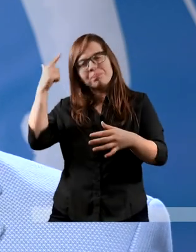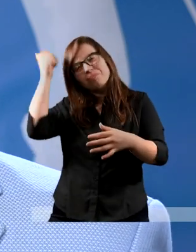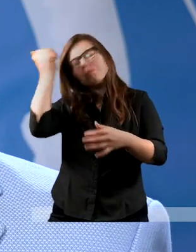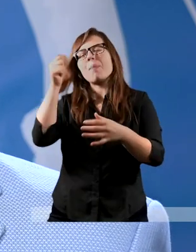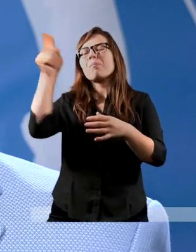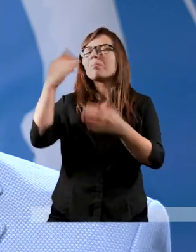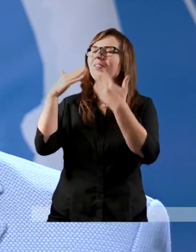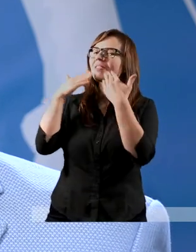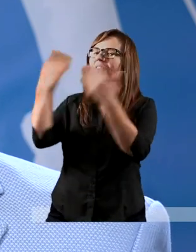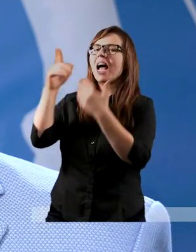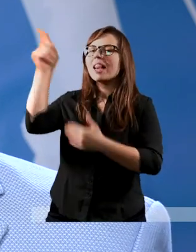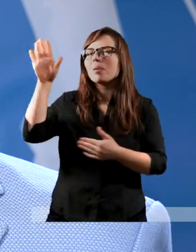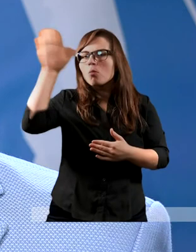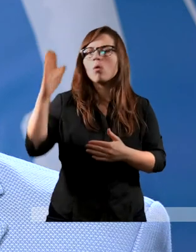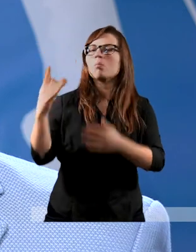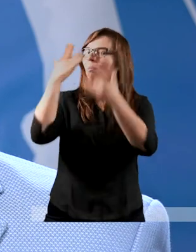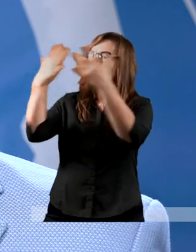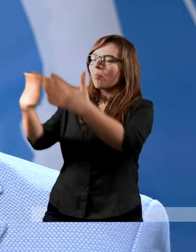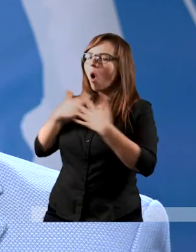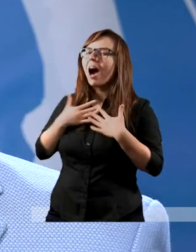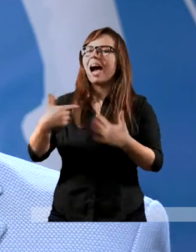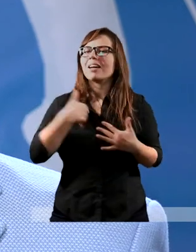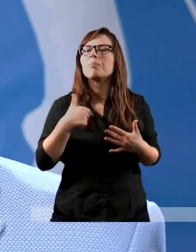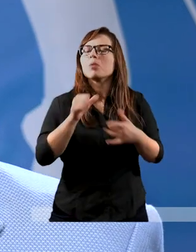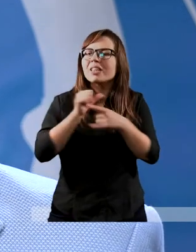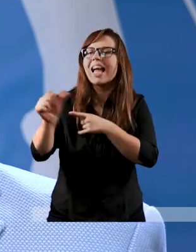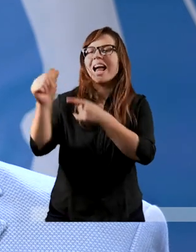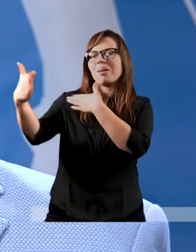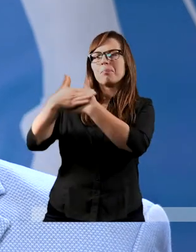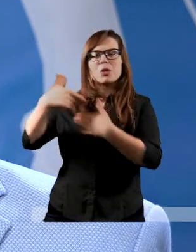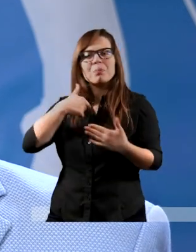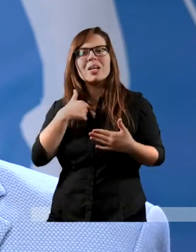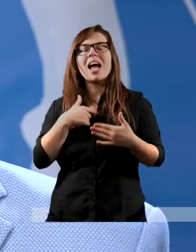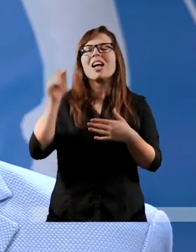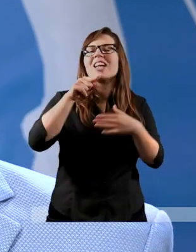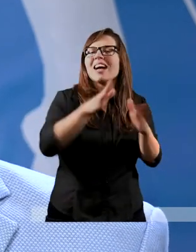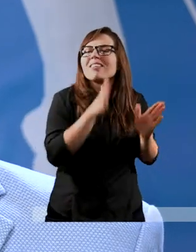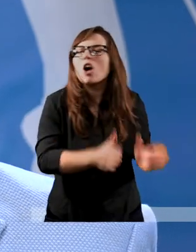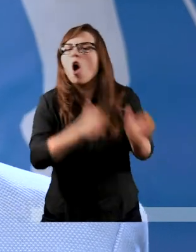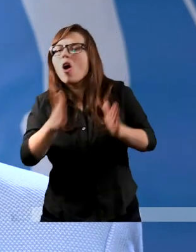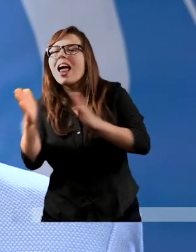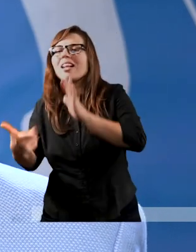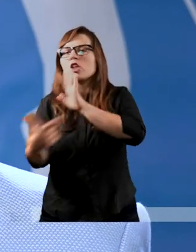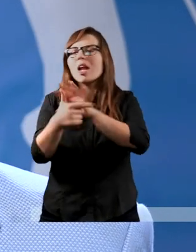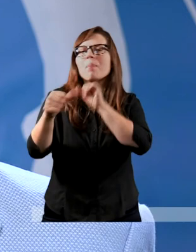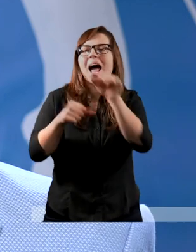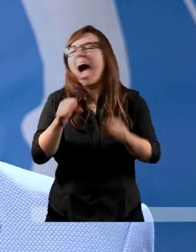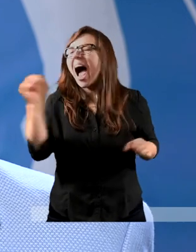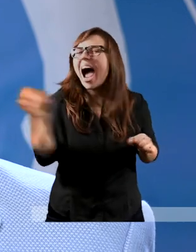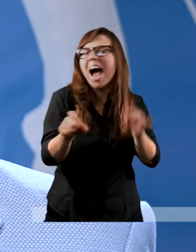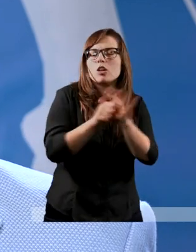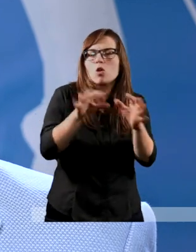Bogu wdzięczny, że pokazał mi, że jest przy mnie. Przez te kolejne 17 lat aż do dzisiaj